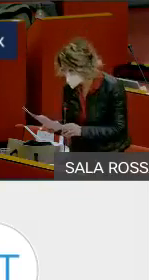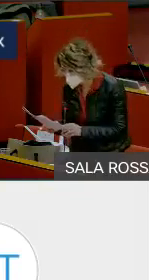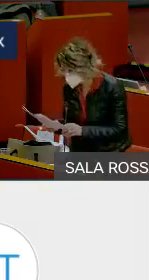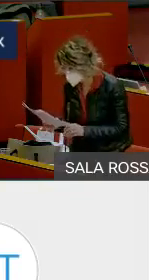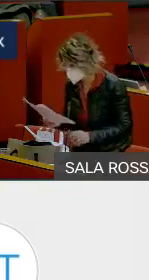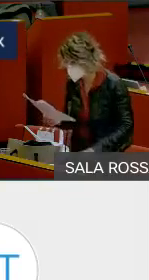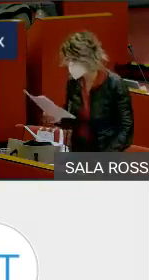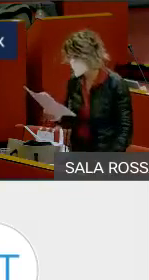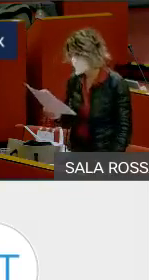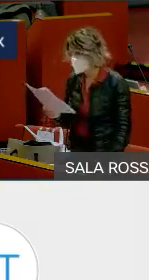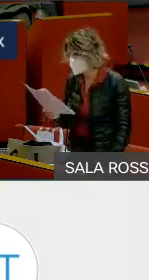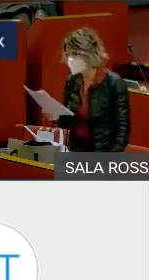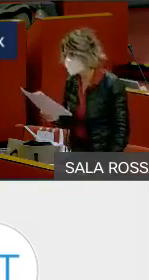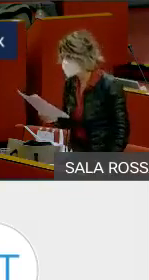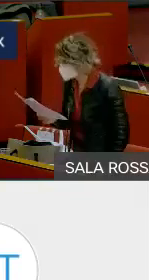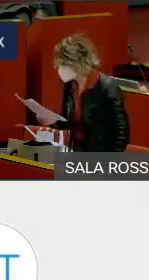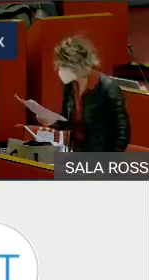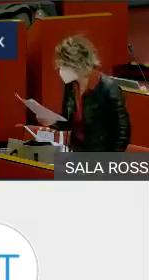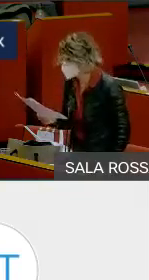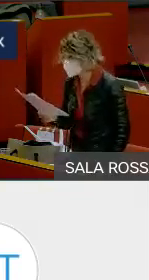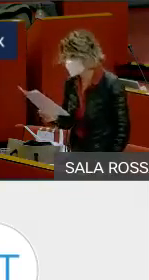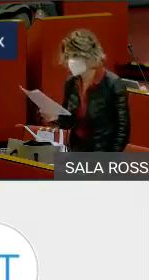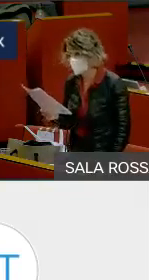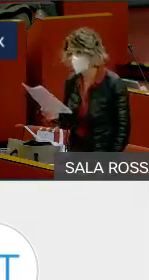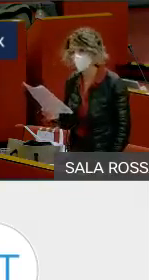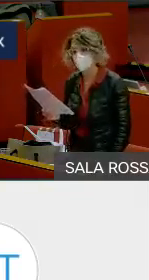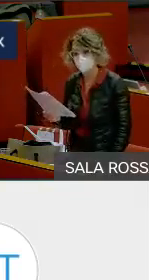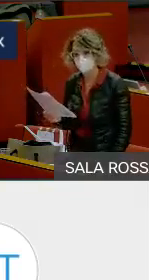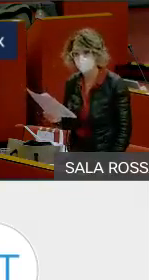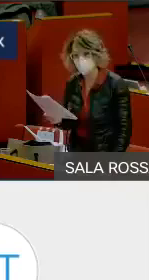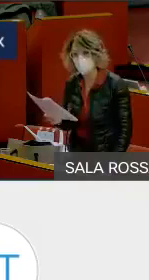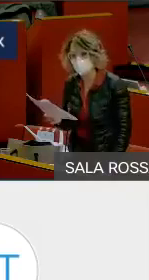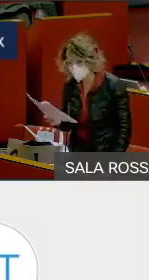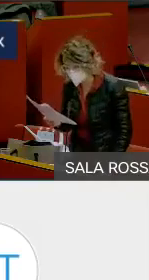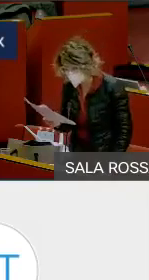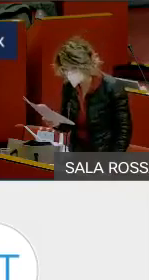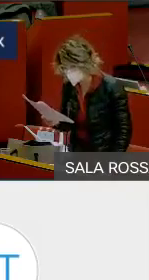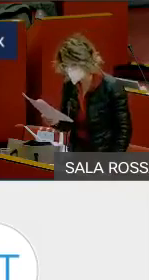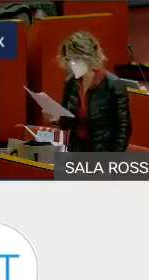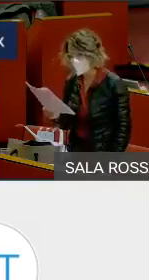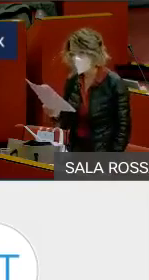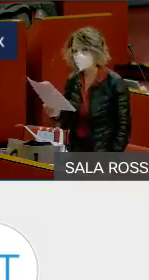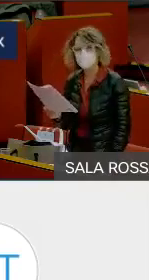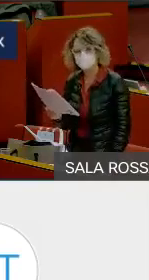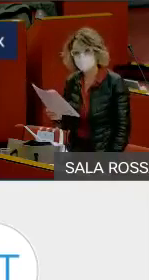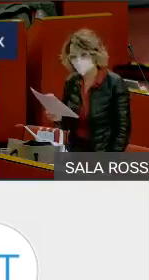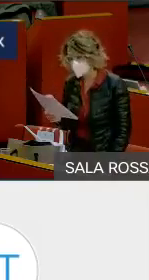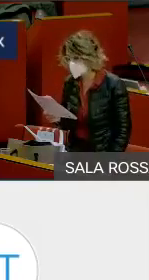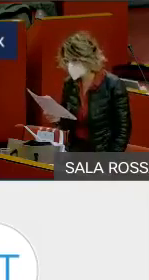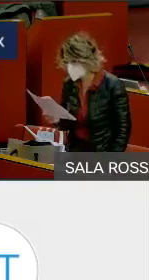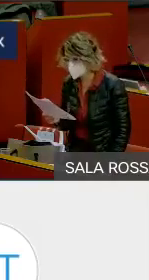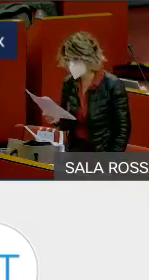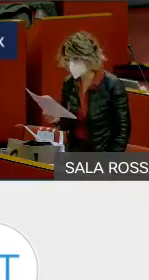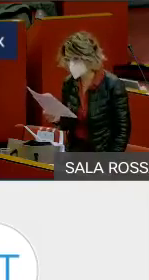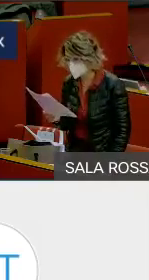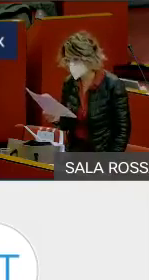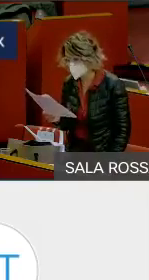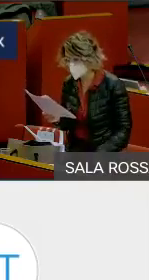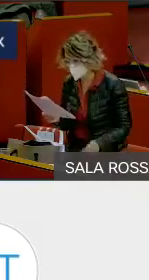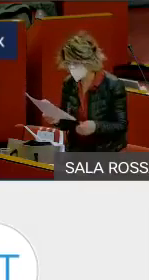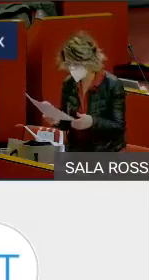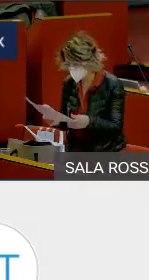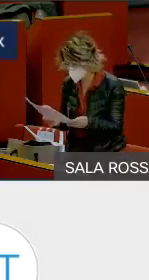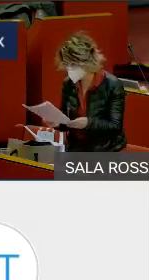compreso l'italia hanno accettato di partecipare a un processo di monitoraggio di quegli obiettivi gestito da una commissione